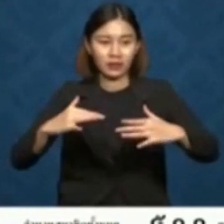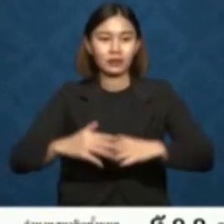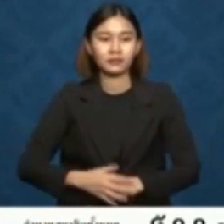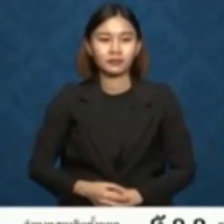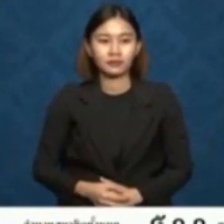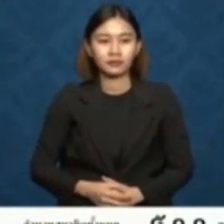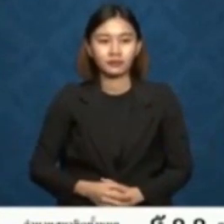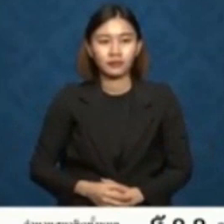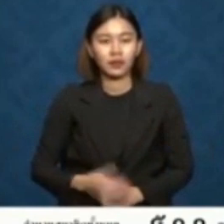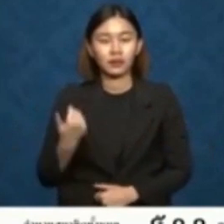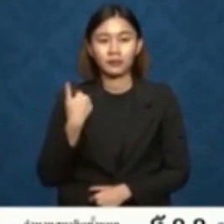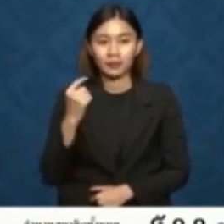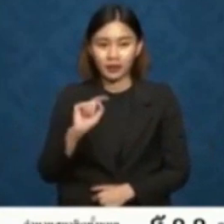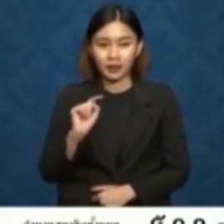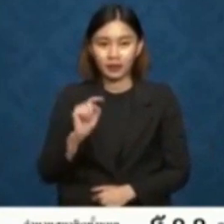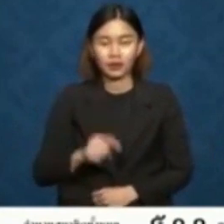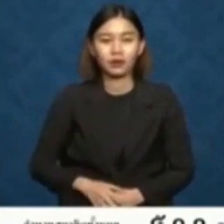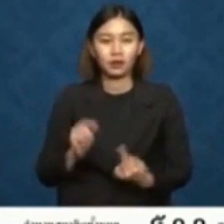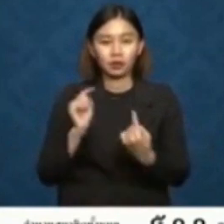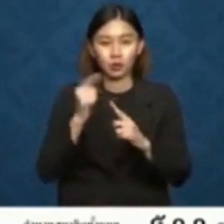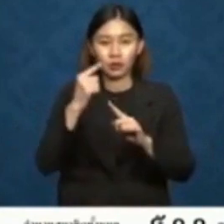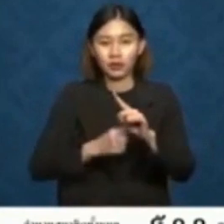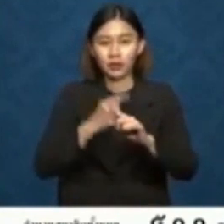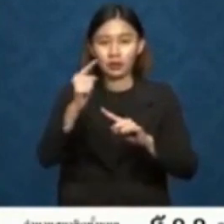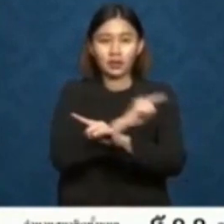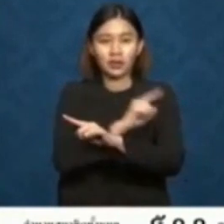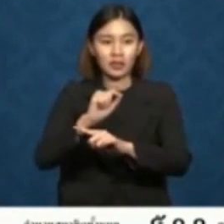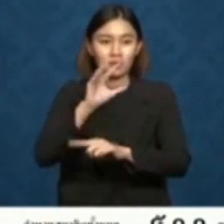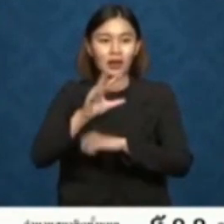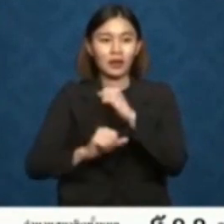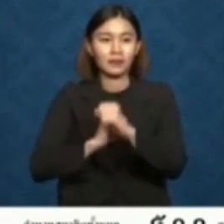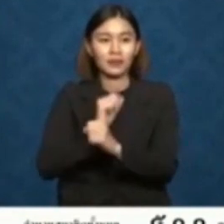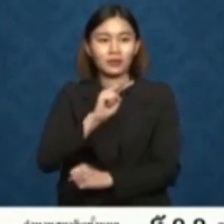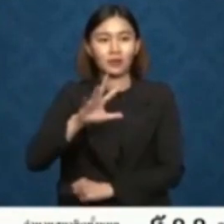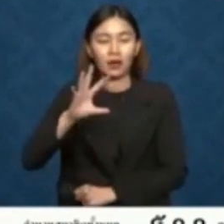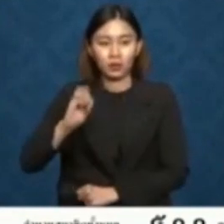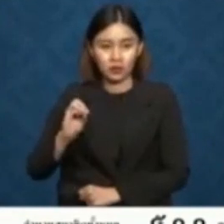ชาติทางทะเลครับไม่ว่าจะเป็นเหตุการณ์เมื่อวันที่